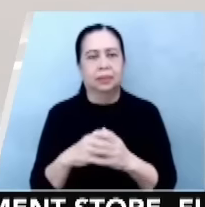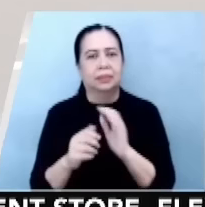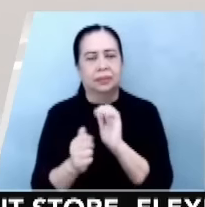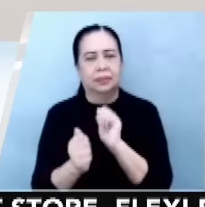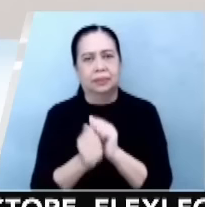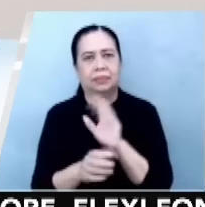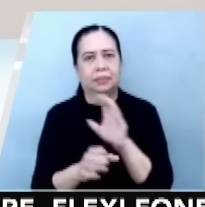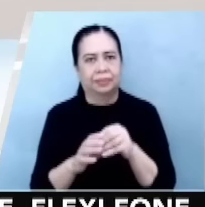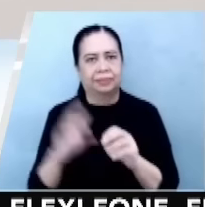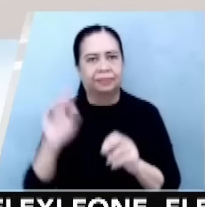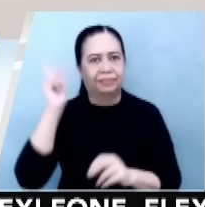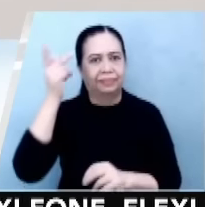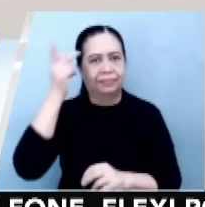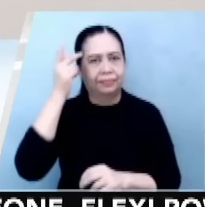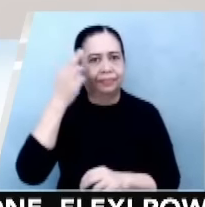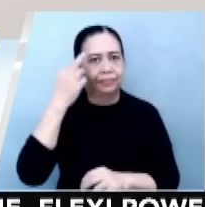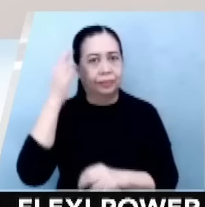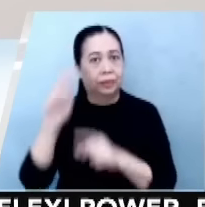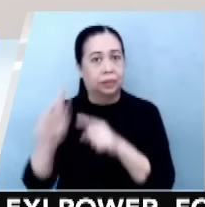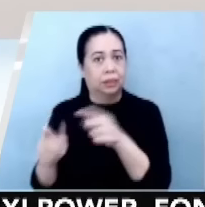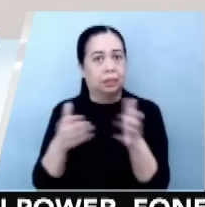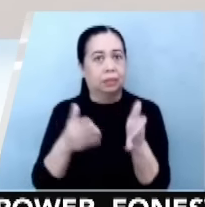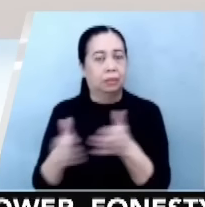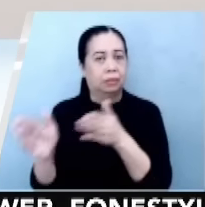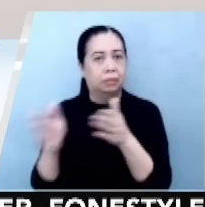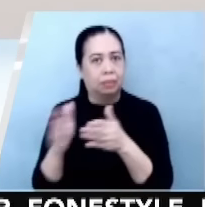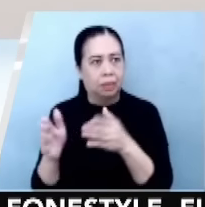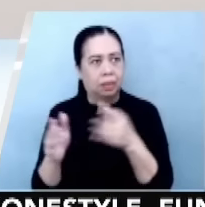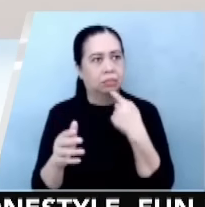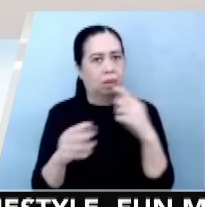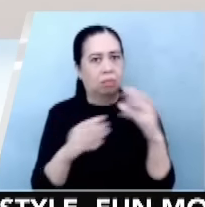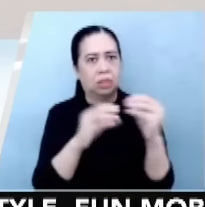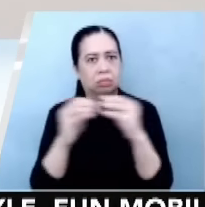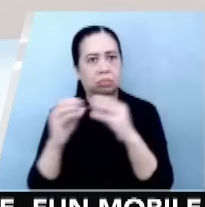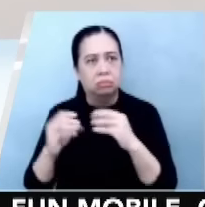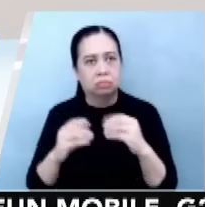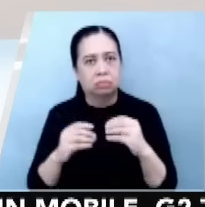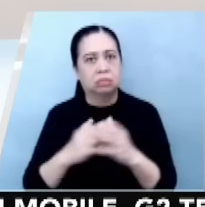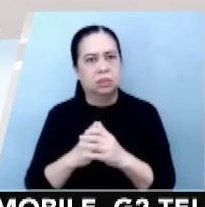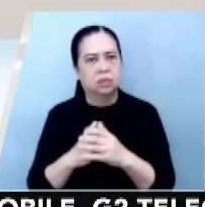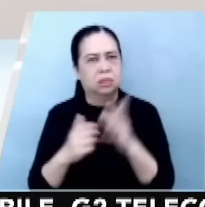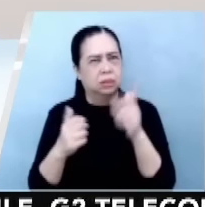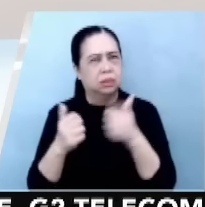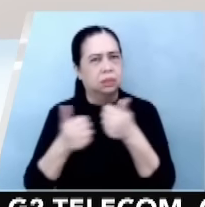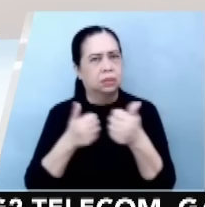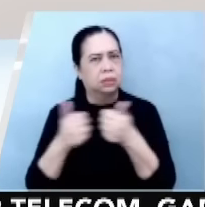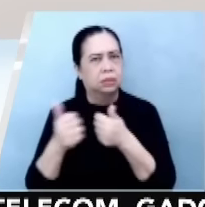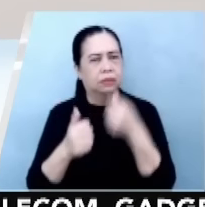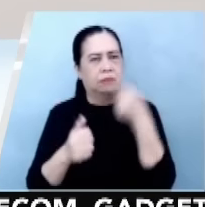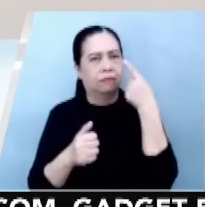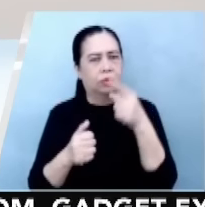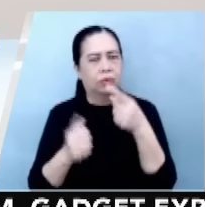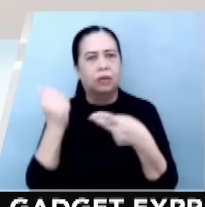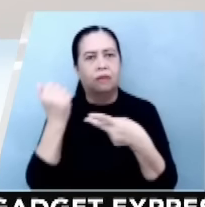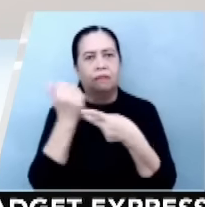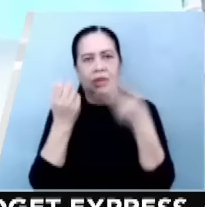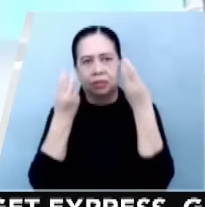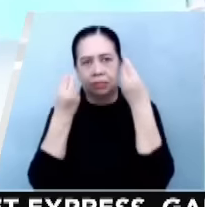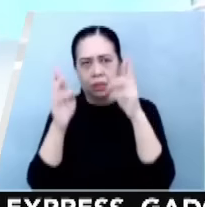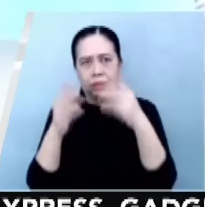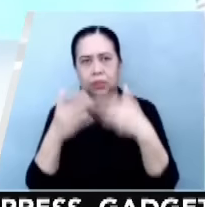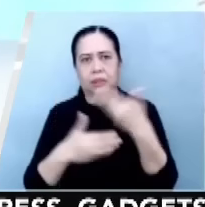dito. Plano niya, based sa mga tao dun, parang tatakbo ng vice mayor sa darating na